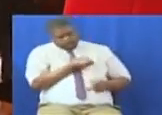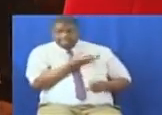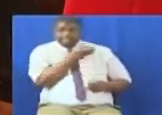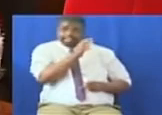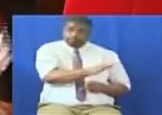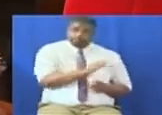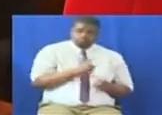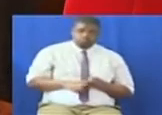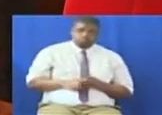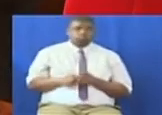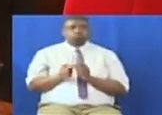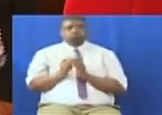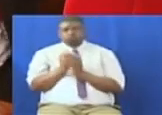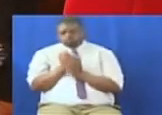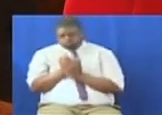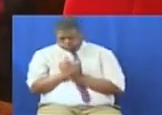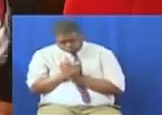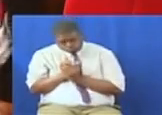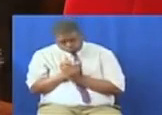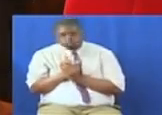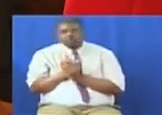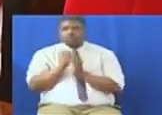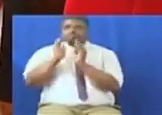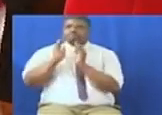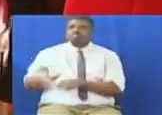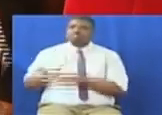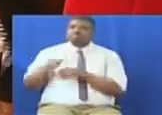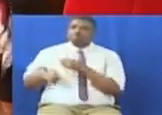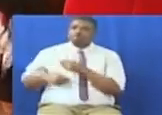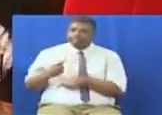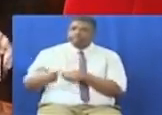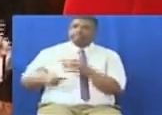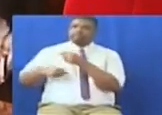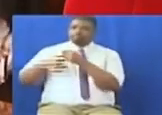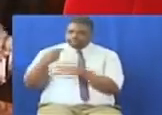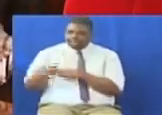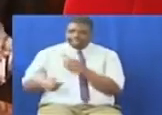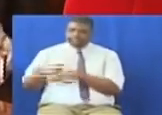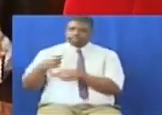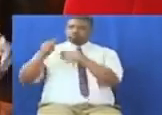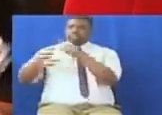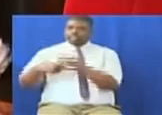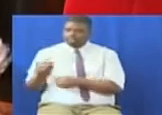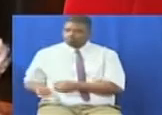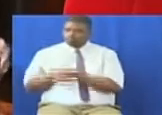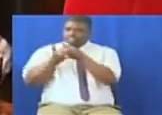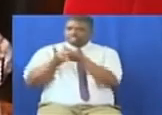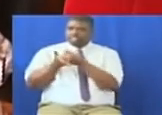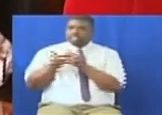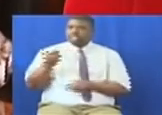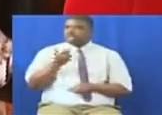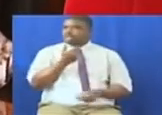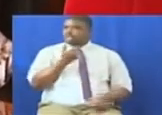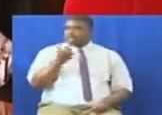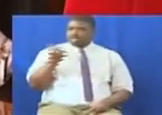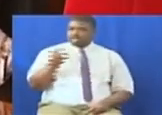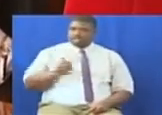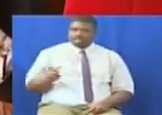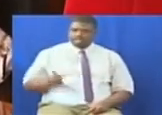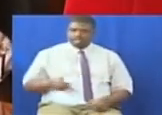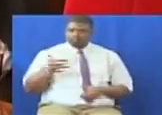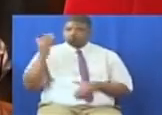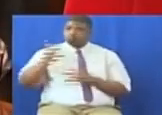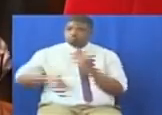wenu visiishe, ili muendelee na kuendelea na kuendelea kutusaidia taifa letu. Mwisho kabisa nasema tu kwamba